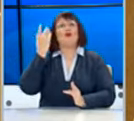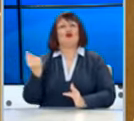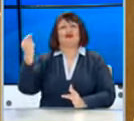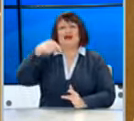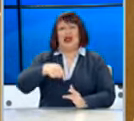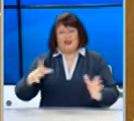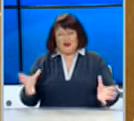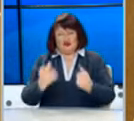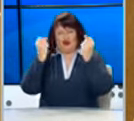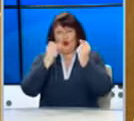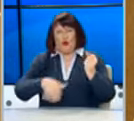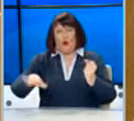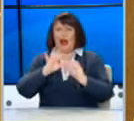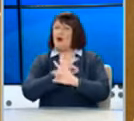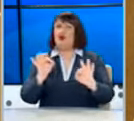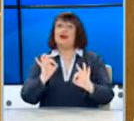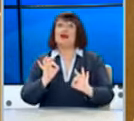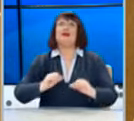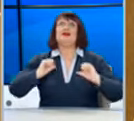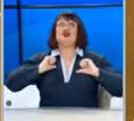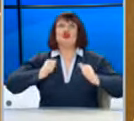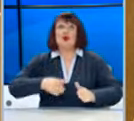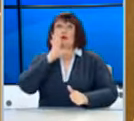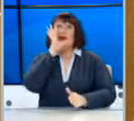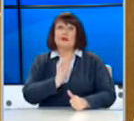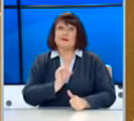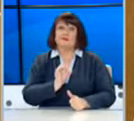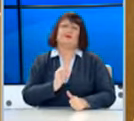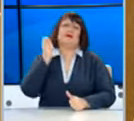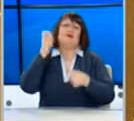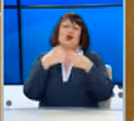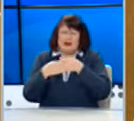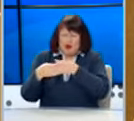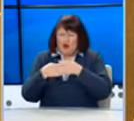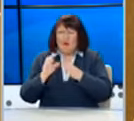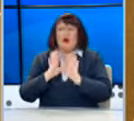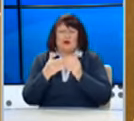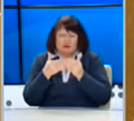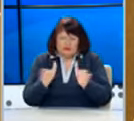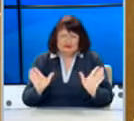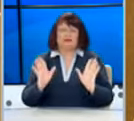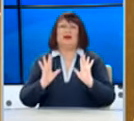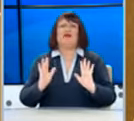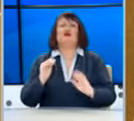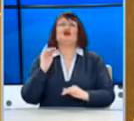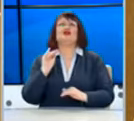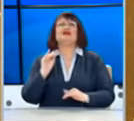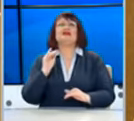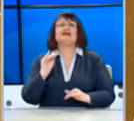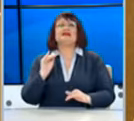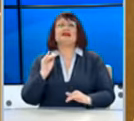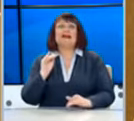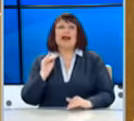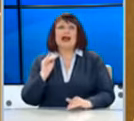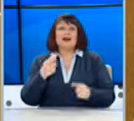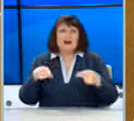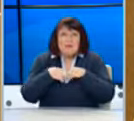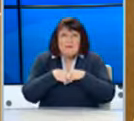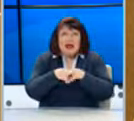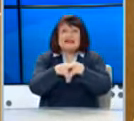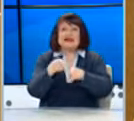ειλικρίνεια. Υπερβάσεις κάθε κομματικής αυτάρκειας. Δεν ζητά εκ των υστέρων δικαίωση μιας σύμπλευσης με τη